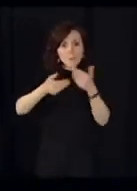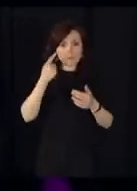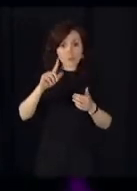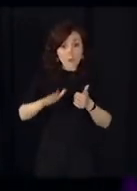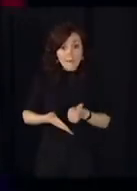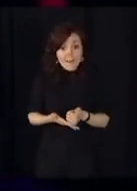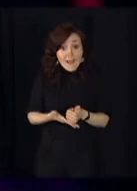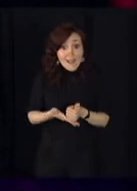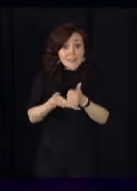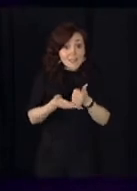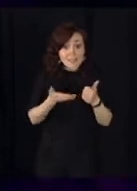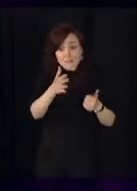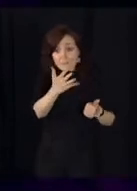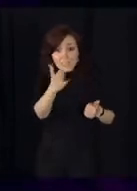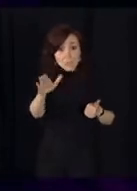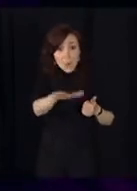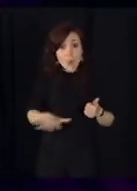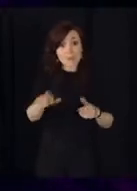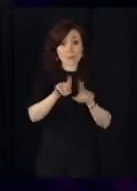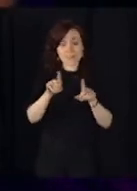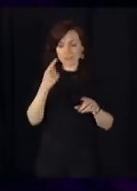vous réaliser vous-même.